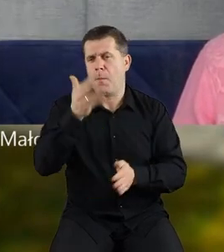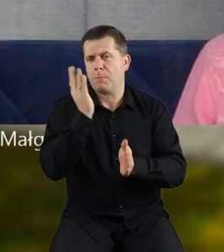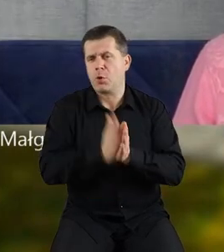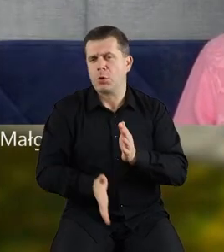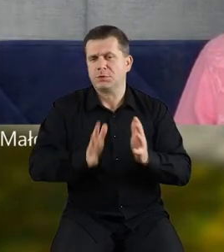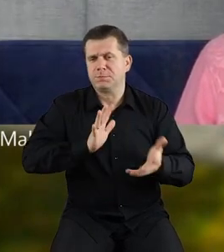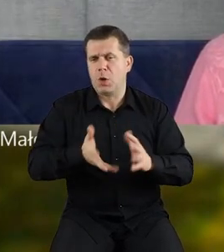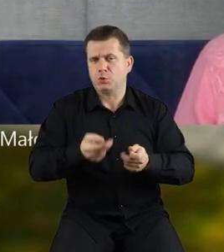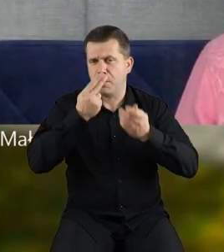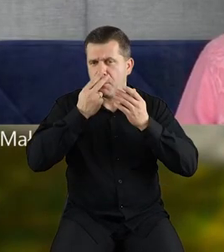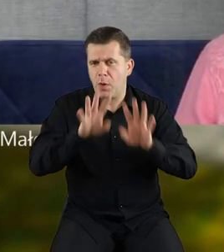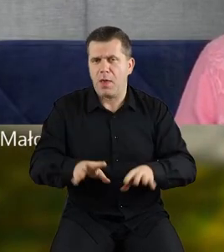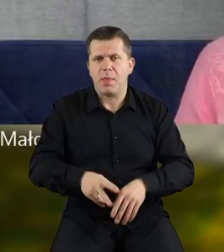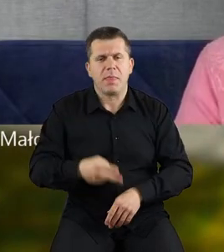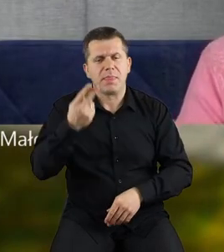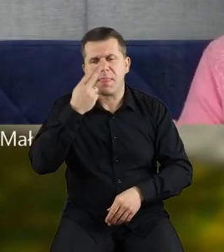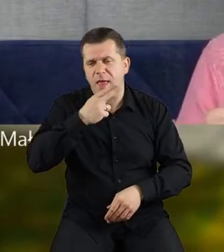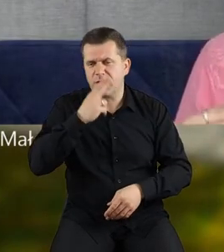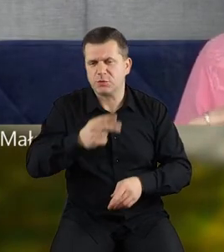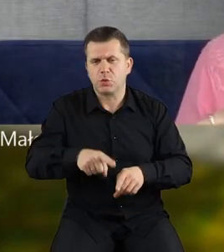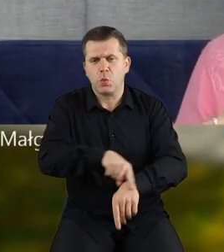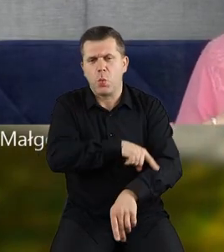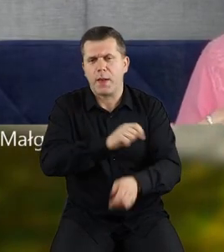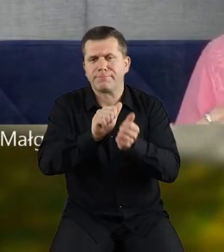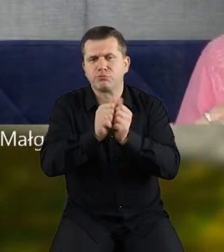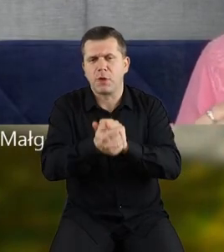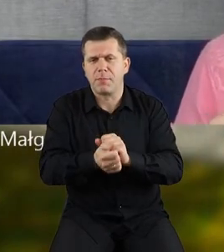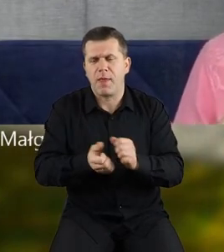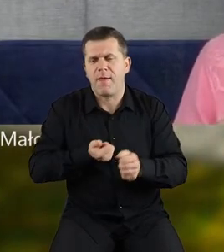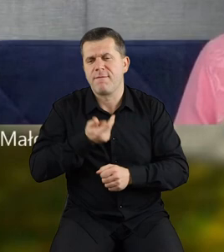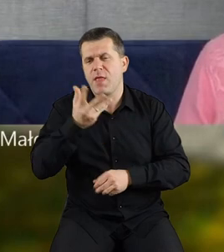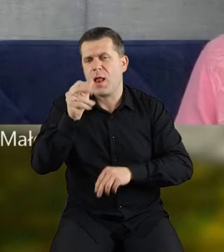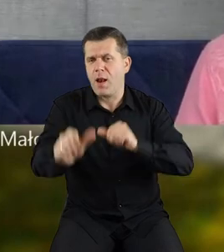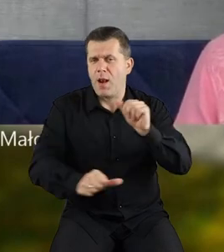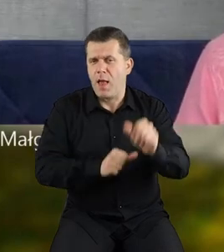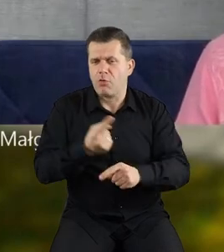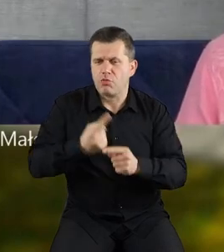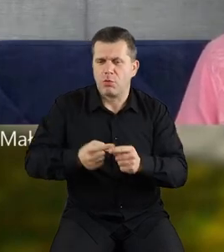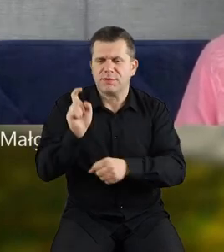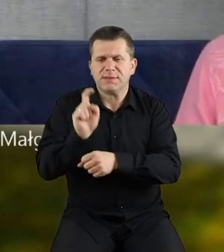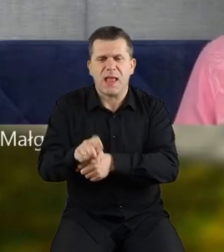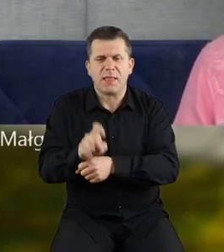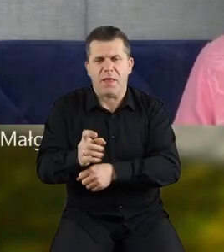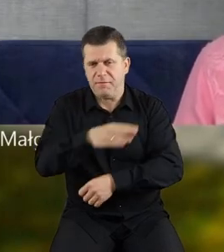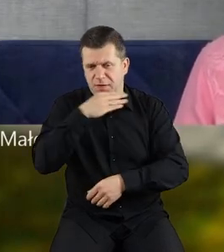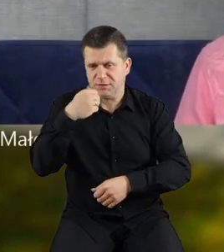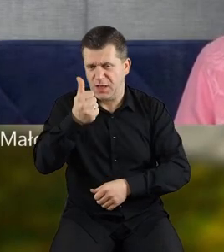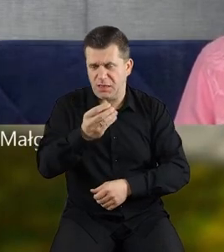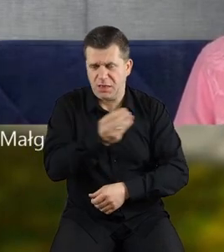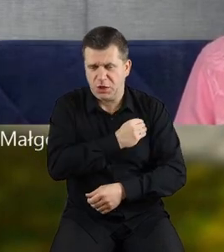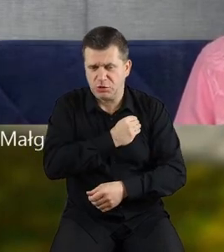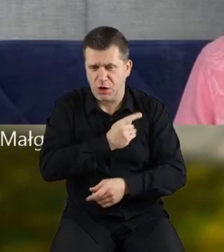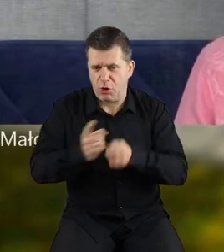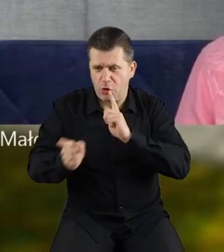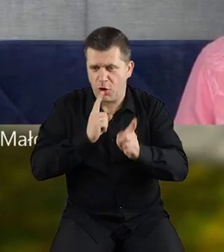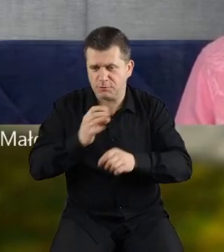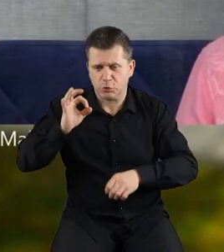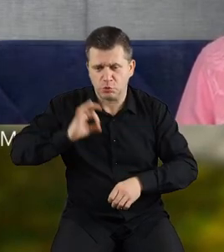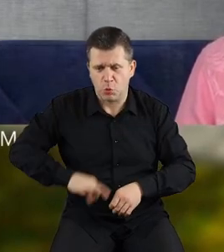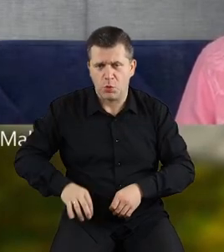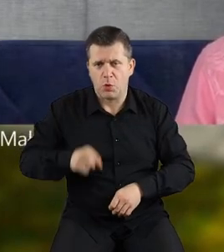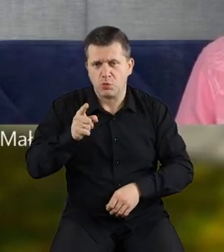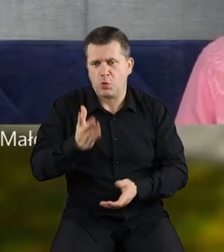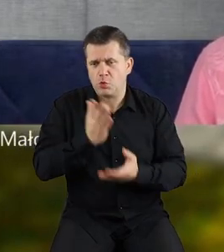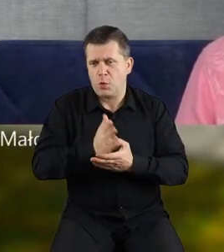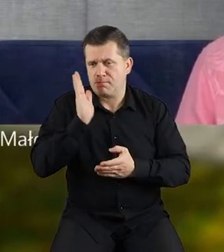jakiś uproszczony sposób pokazane. Nie widziałam długiej przemiany, tylko po wielu, wielu latach jakichś zaniedbań wystarczyła jedna szczera rozmowa z córką